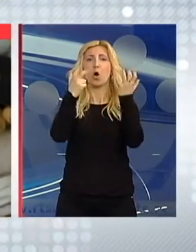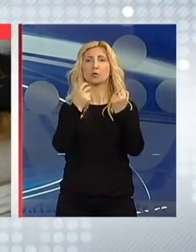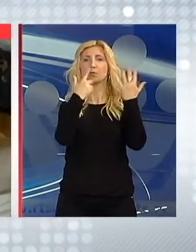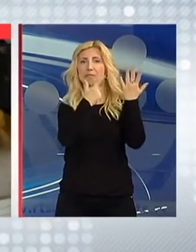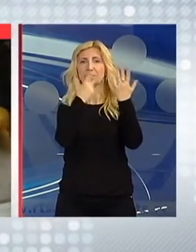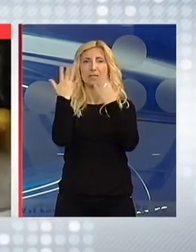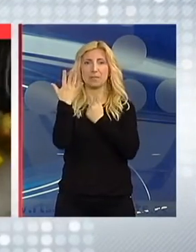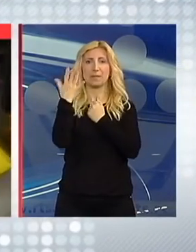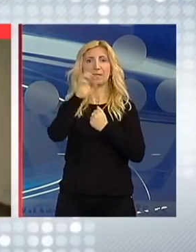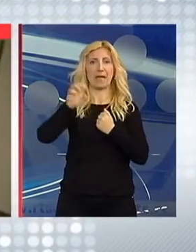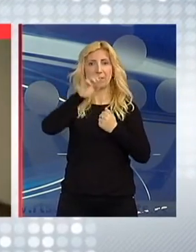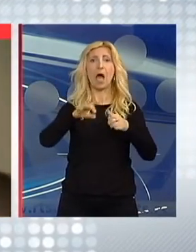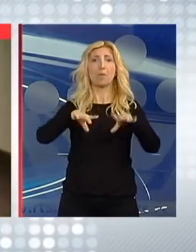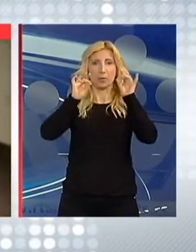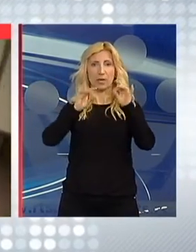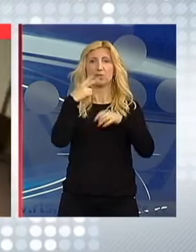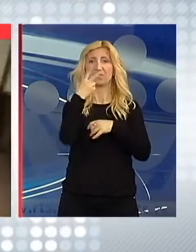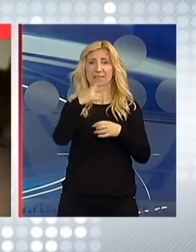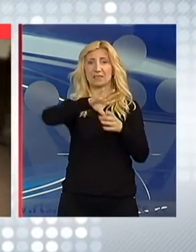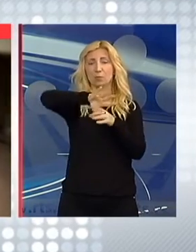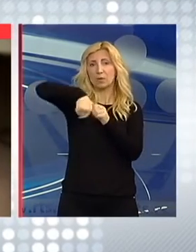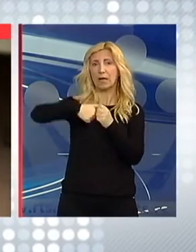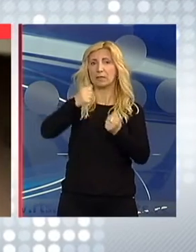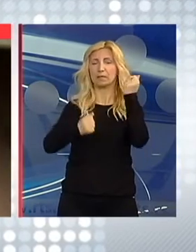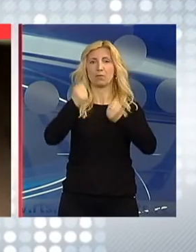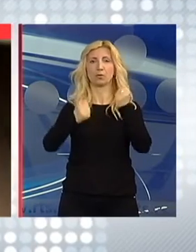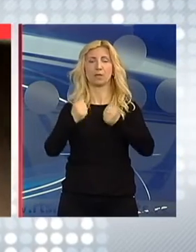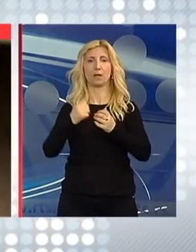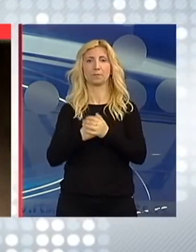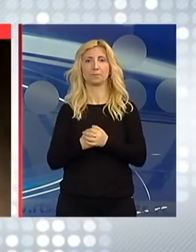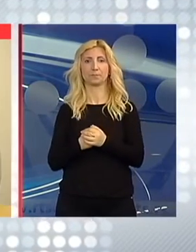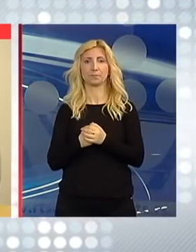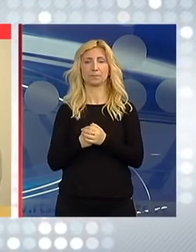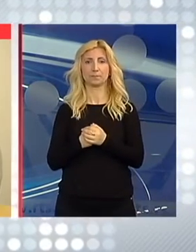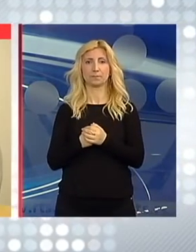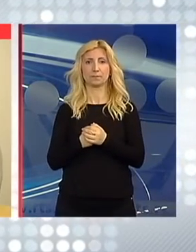13.875 evra, a pronađeno je i 20 ukradenih vozila.